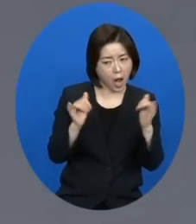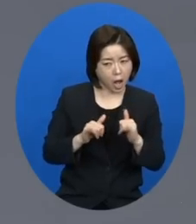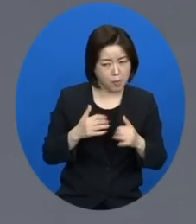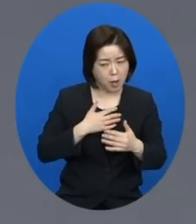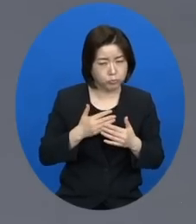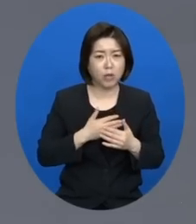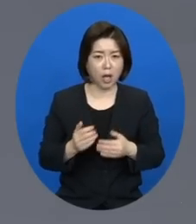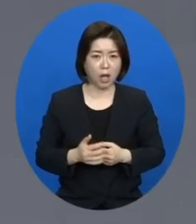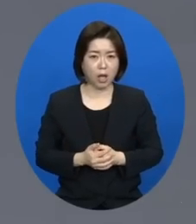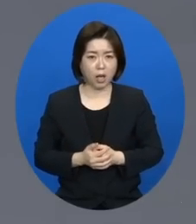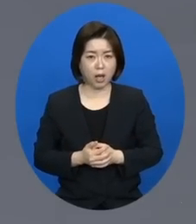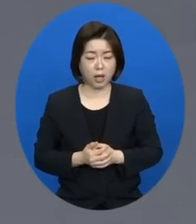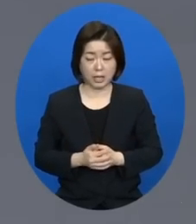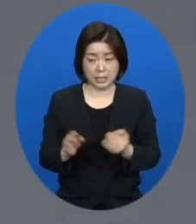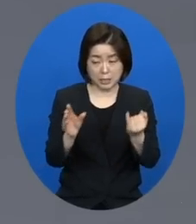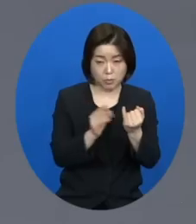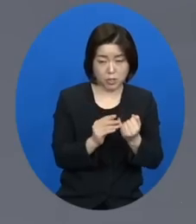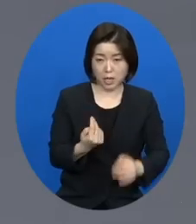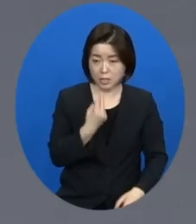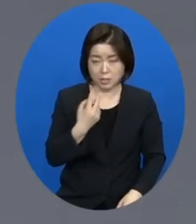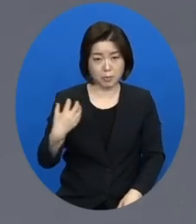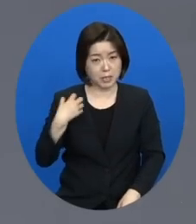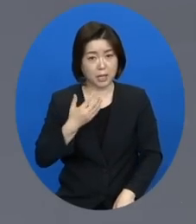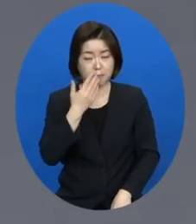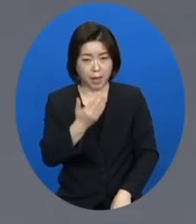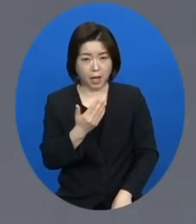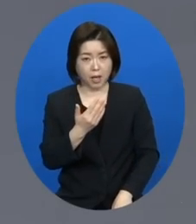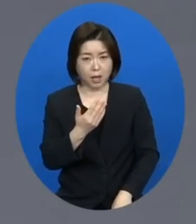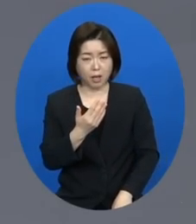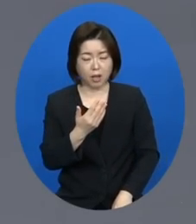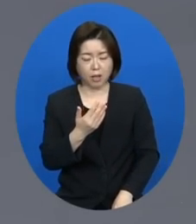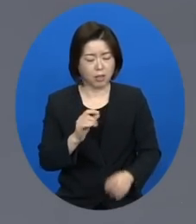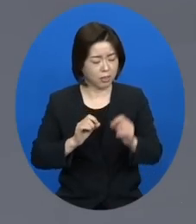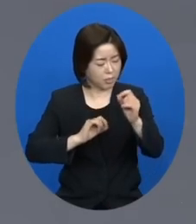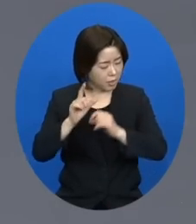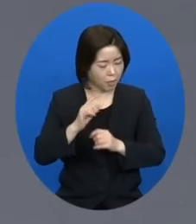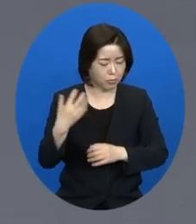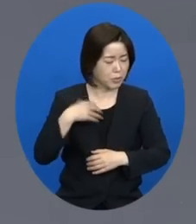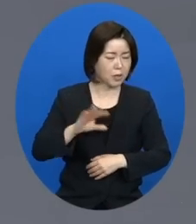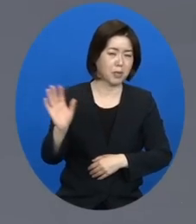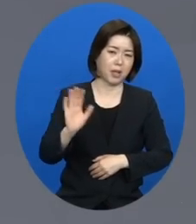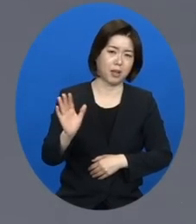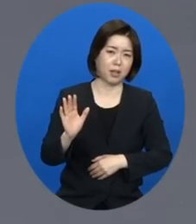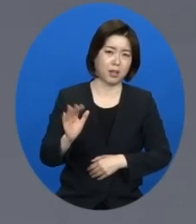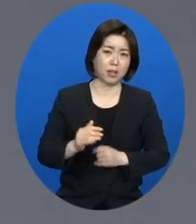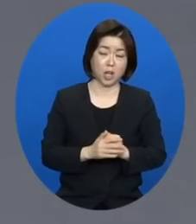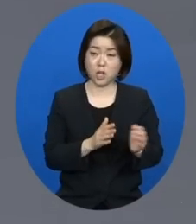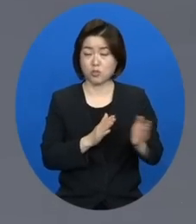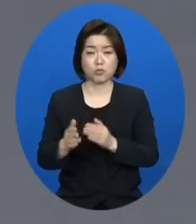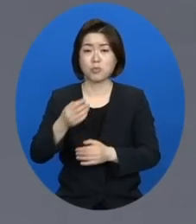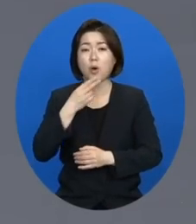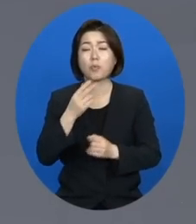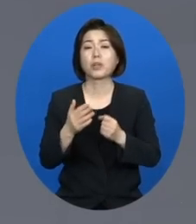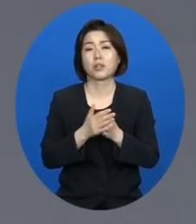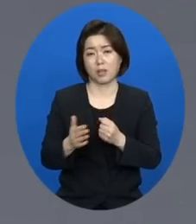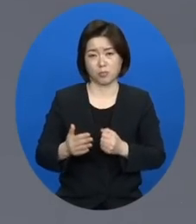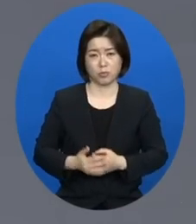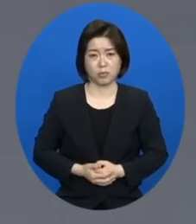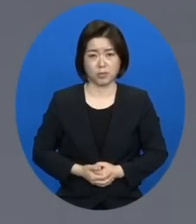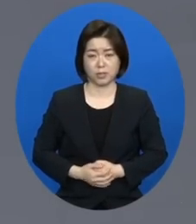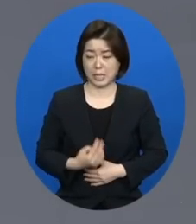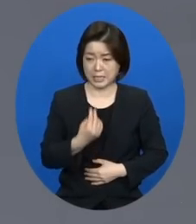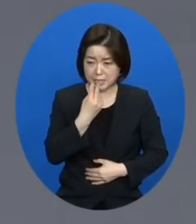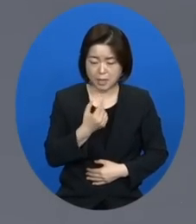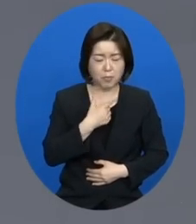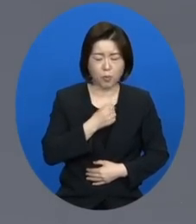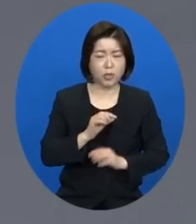임신하면 생명 책임질 수 있습니까? 대개 못 집니다. 안 하려 합니다. 준비가 되지 않았기 때문이죠. 생명을